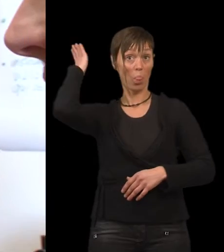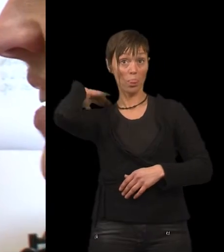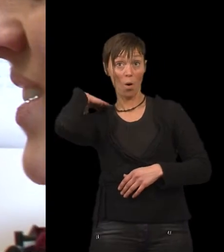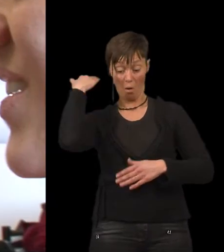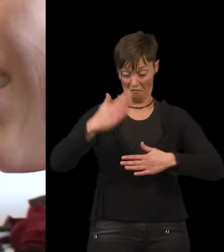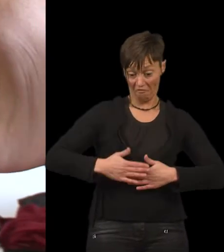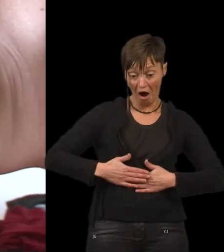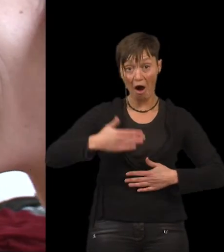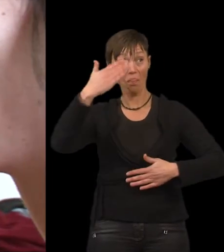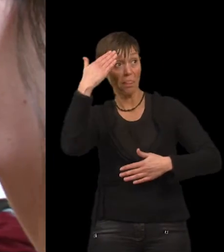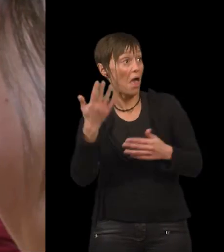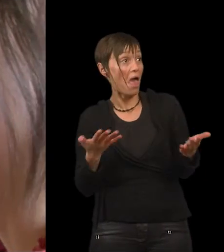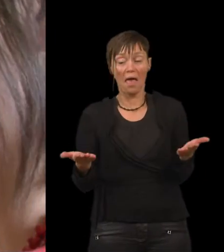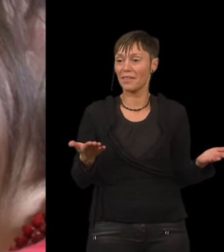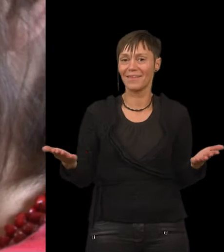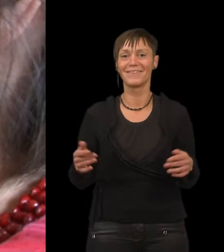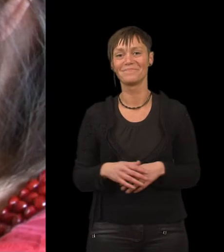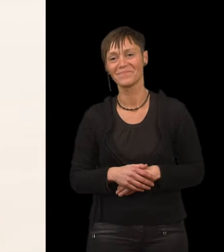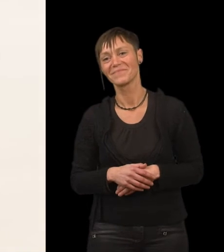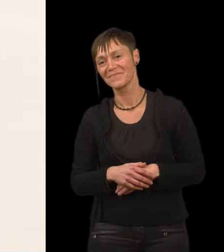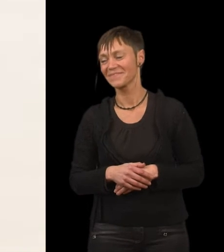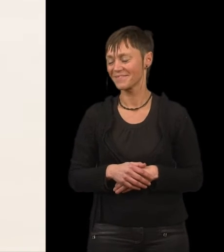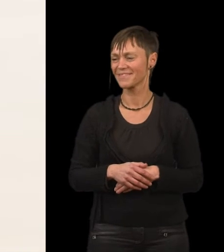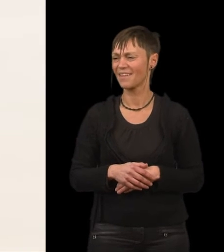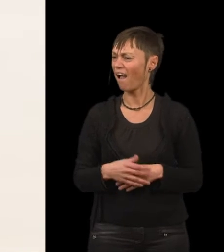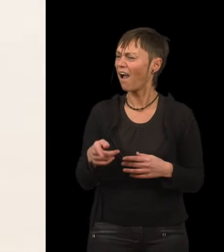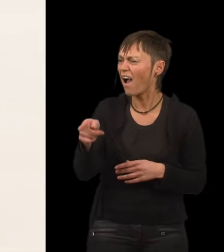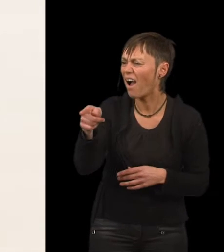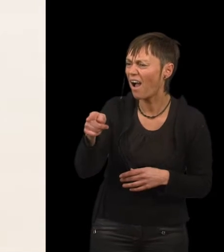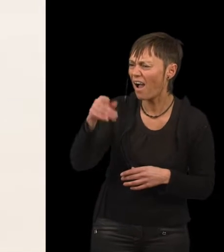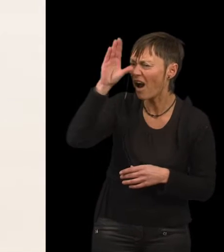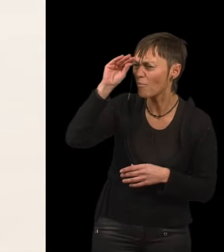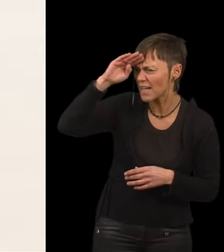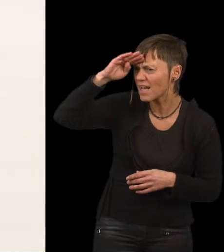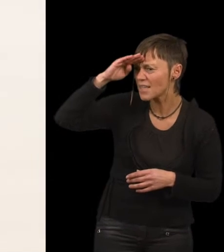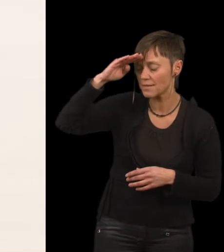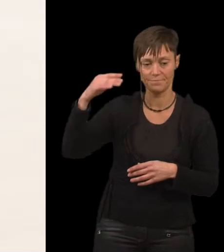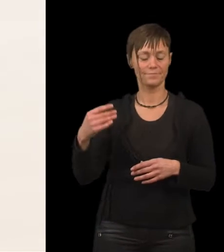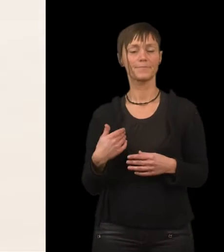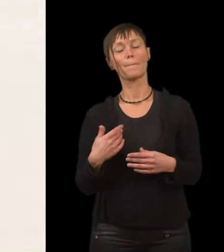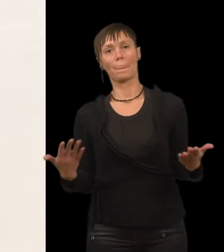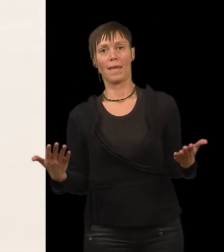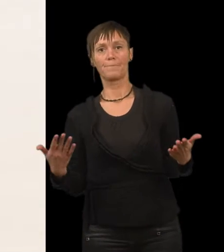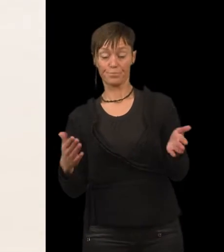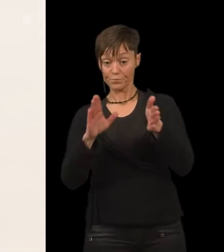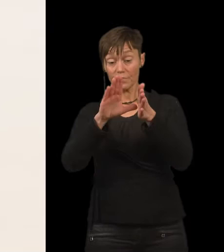tête. Un bonhomme avec une casquette et une coquille sur le dos. Un bonhomme avec une casquette. Mais le film est comme une métaphore, c'est-à-dire que Samuel a